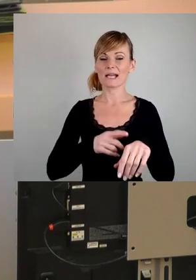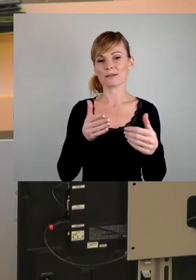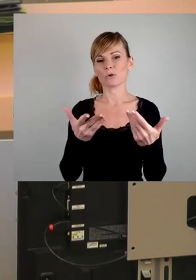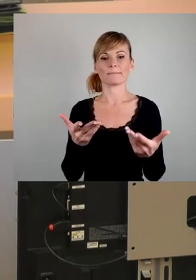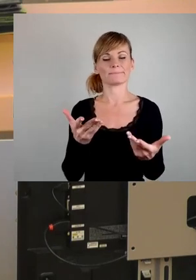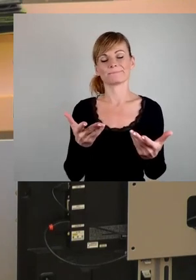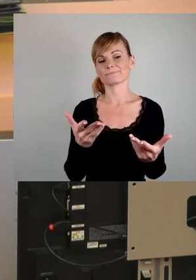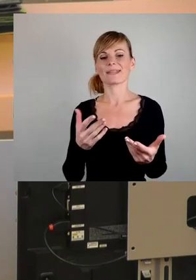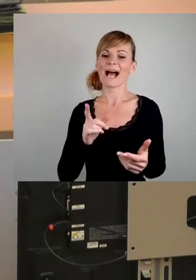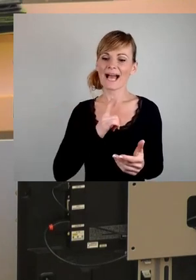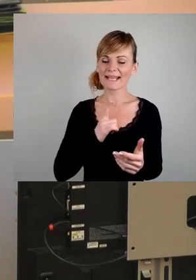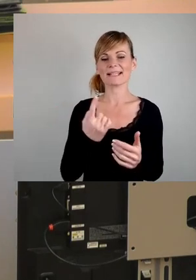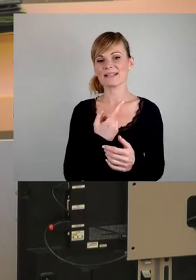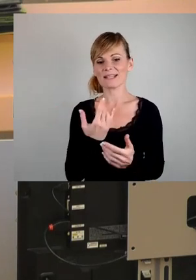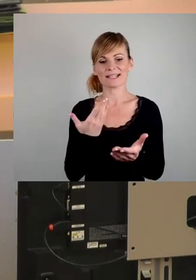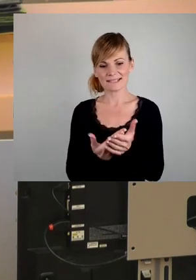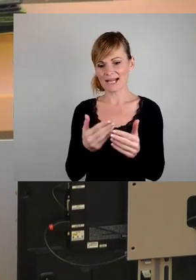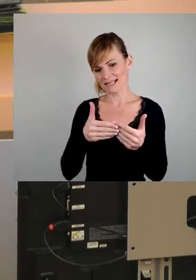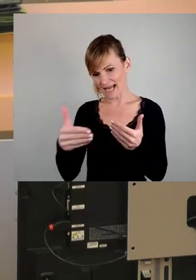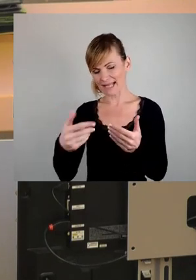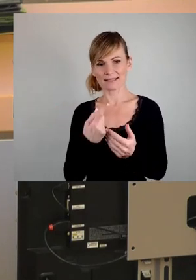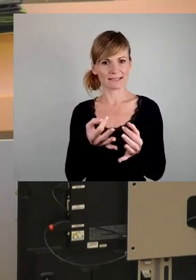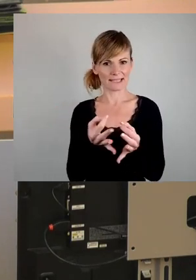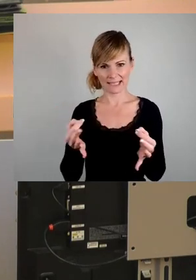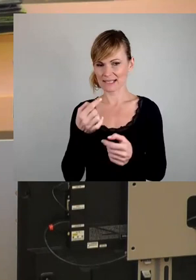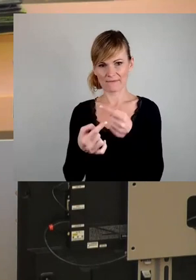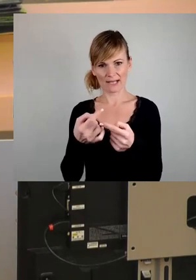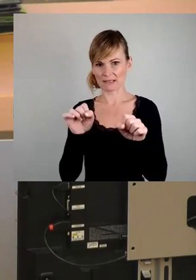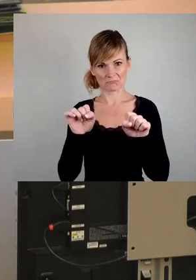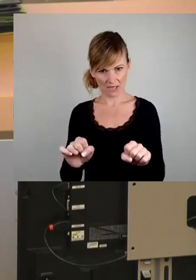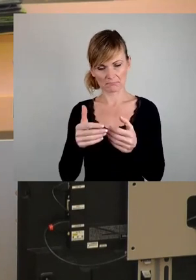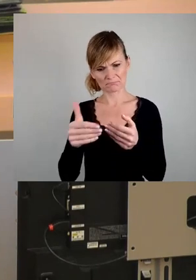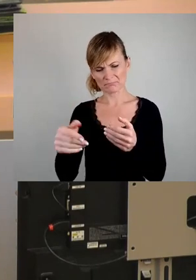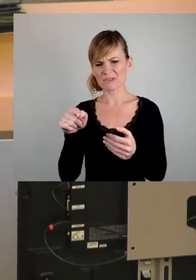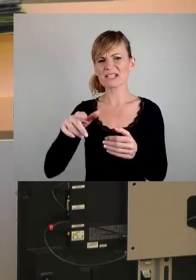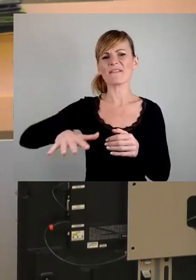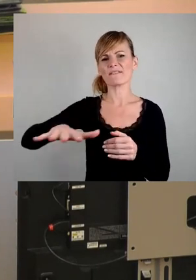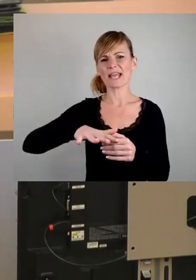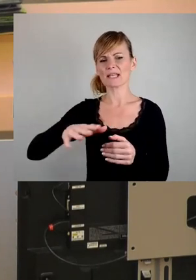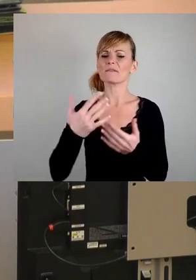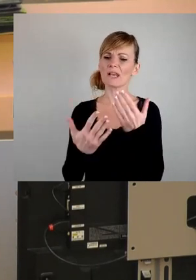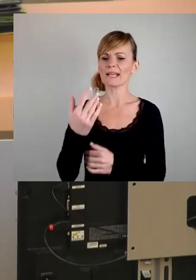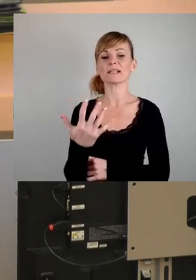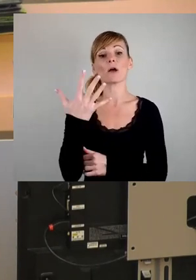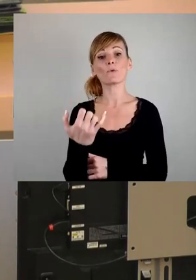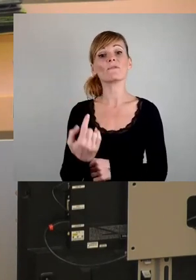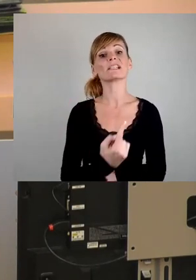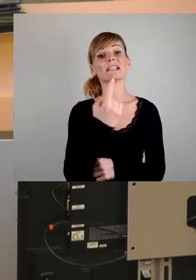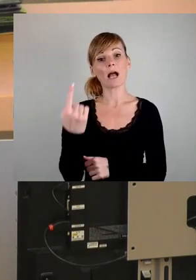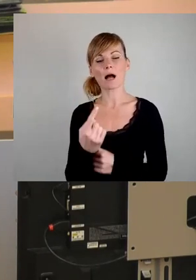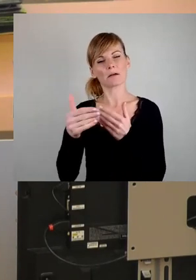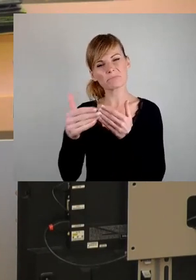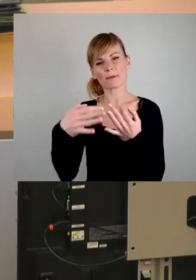wo wir normalerweise nichts entwickeln könnten. Also wir würden diese Flächen normalerweise in 50 Jahren entwickeln können. Und es gelingt uns jetzt, wenn